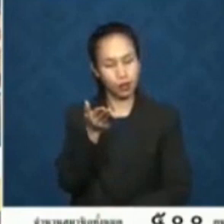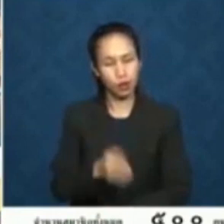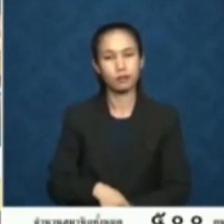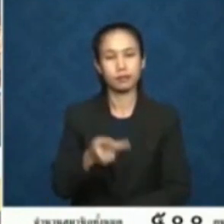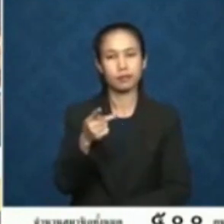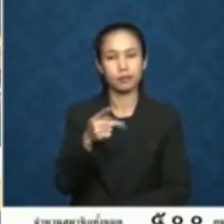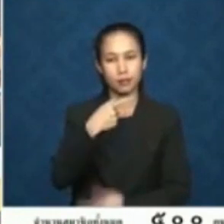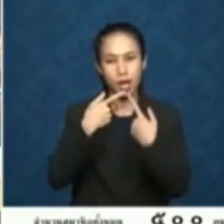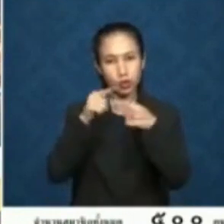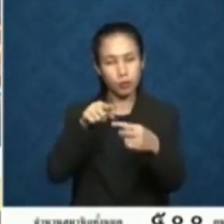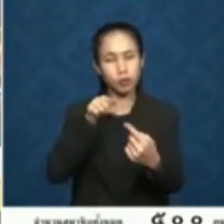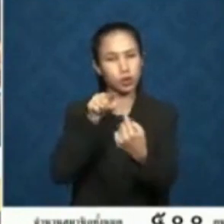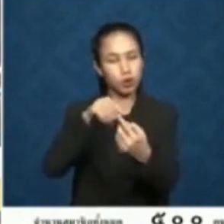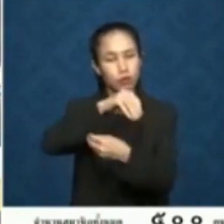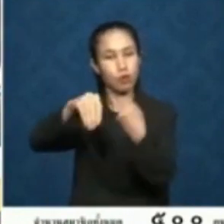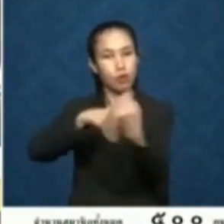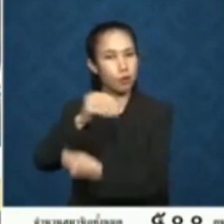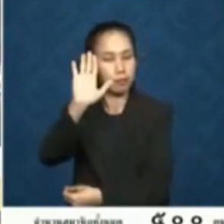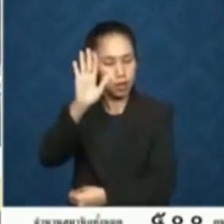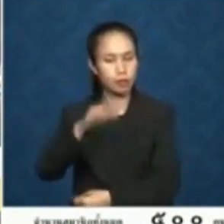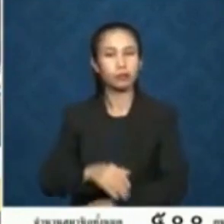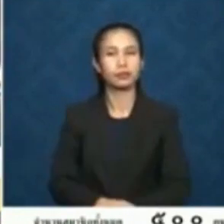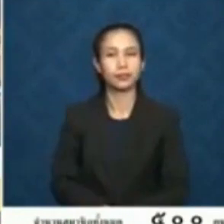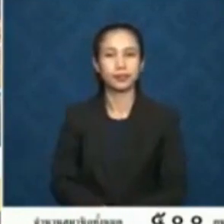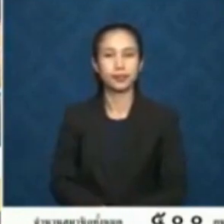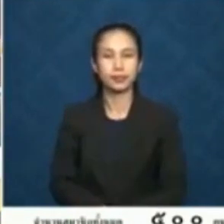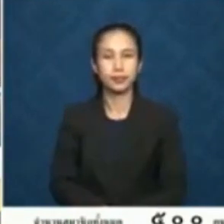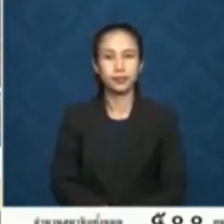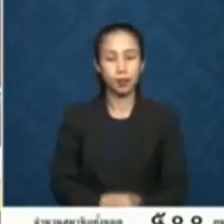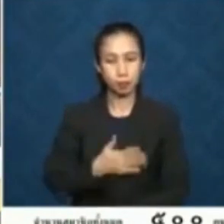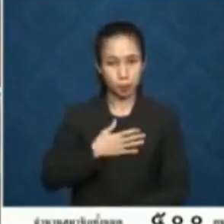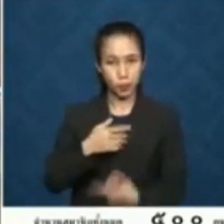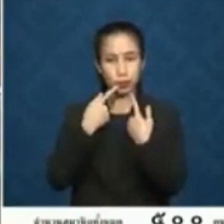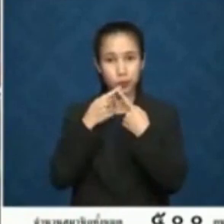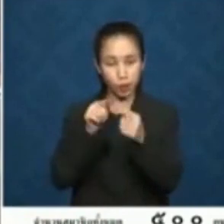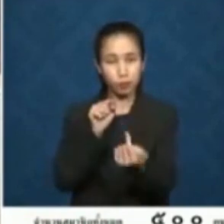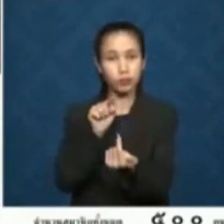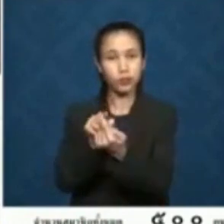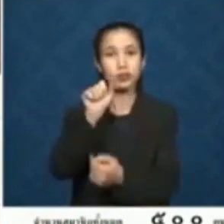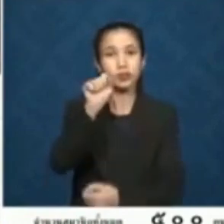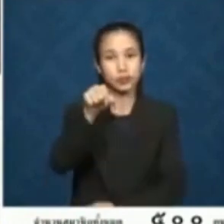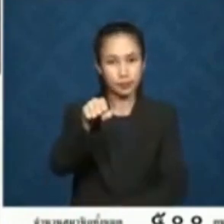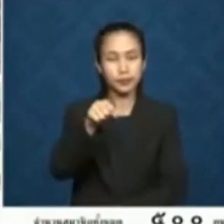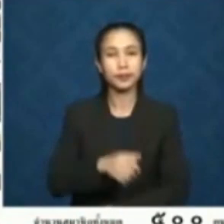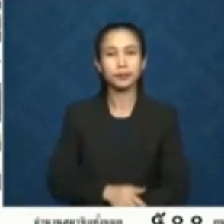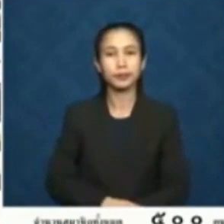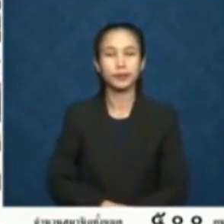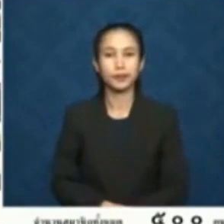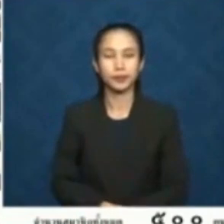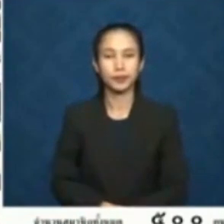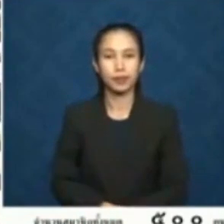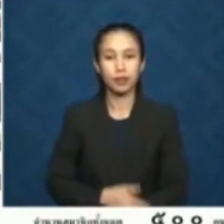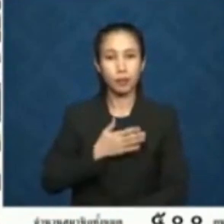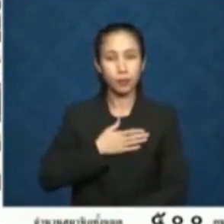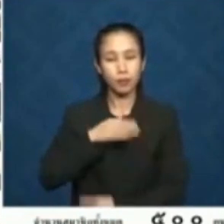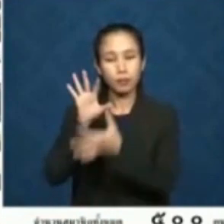ขออนุญาตให้ท่านรัฐมนตรีตอบให้ตรงประเด็นอย่าวนเวียนซ้ำซากไม่งั้นเดี๋ยวผมจะประท้วงอีกขอบพระคุณครับ ครับตรงประเด็นครับ ครับ ต้องเรียนท่านสมาชิกนะครับผ